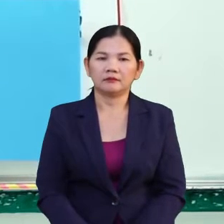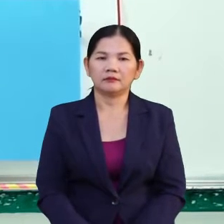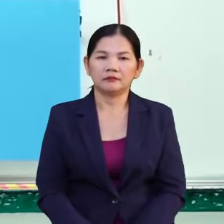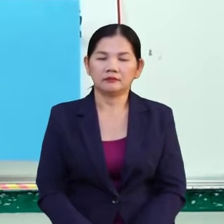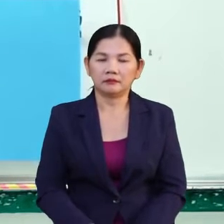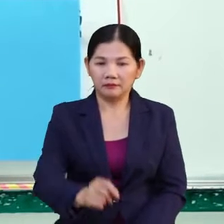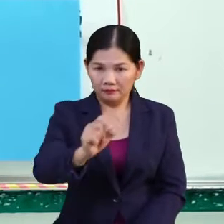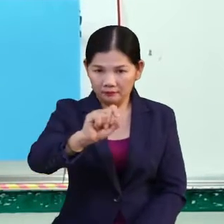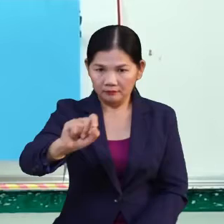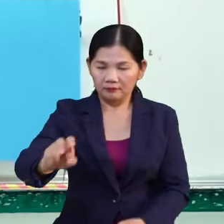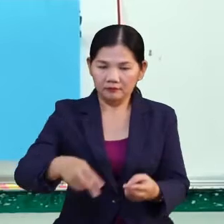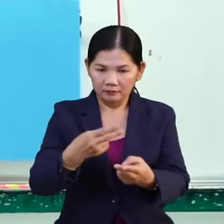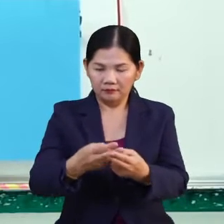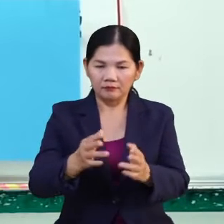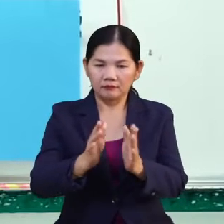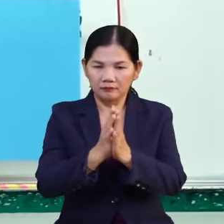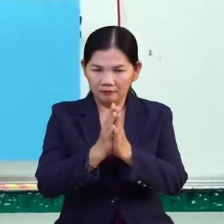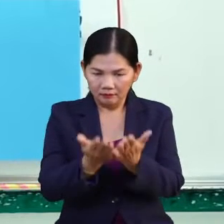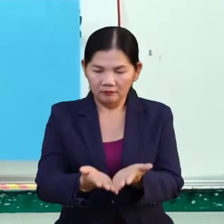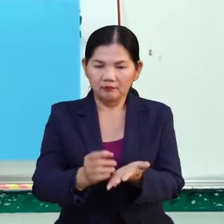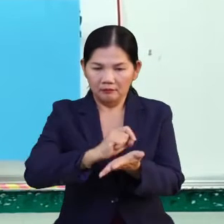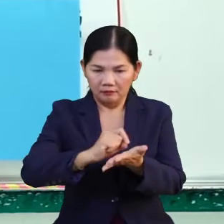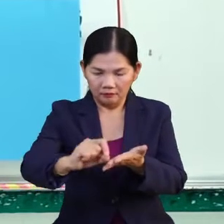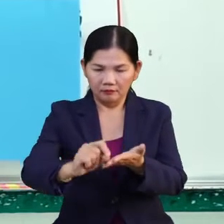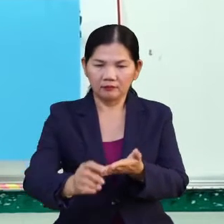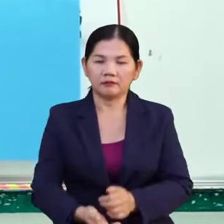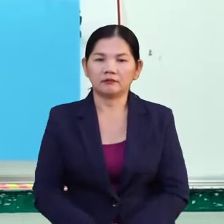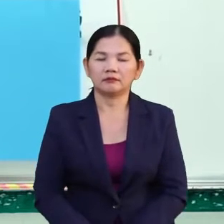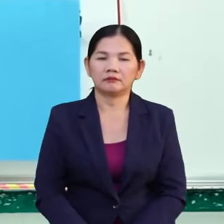សរសេរចម្លើយចូលសៀវភៅកូន